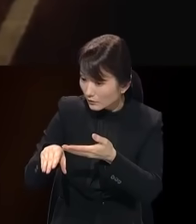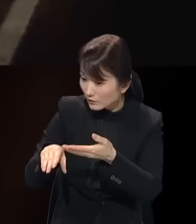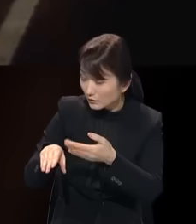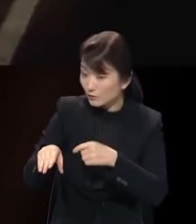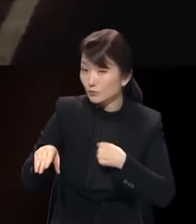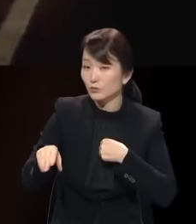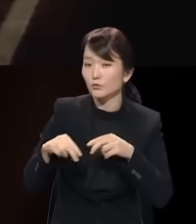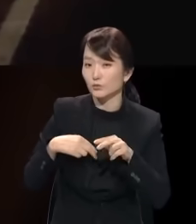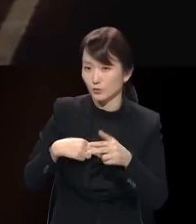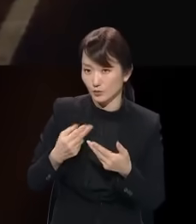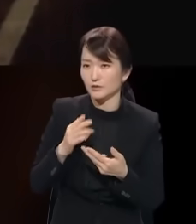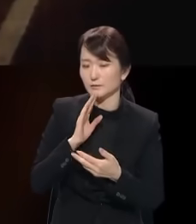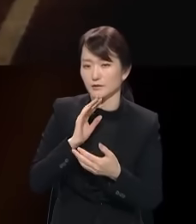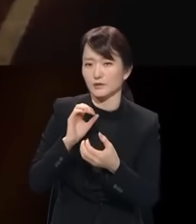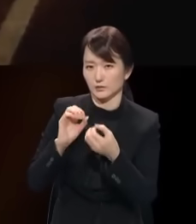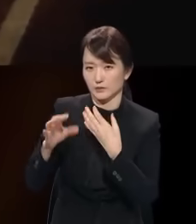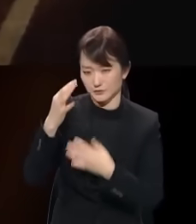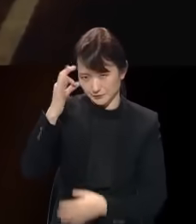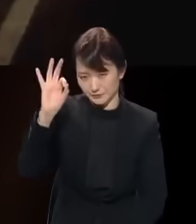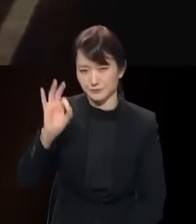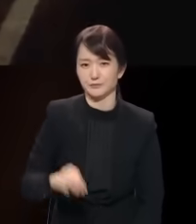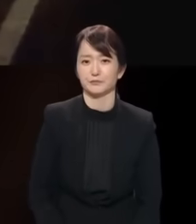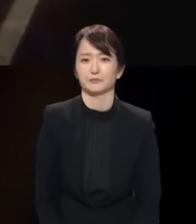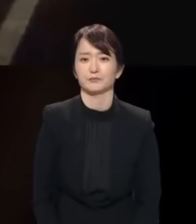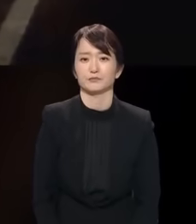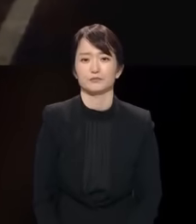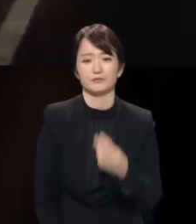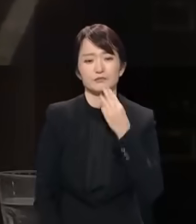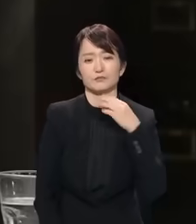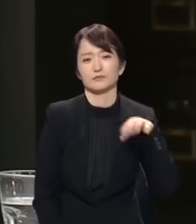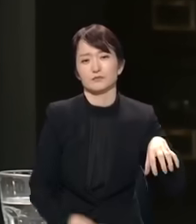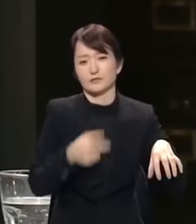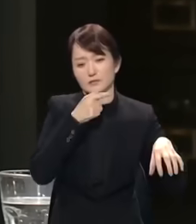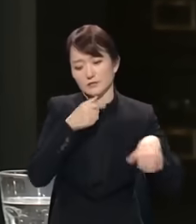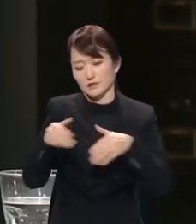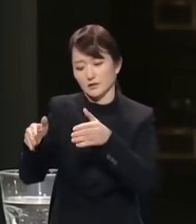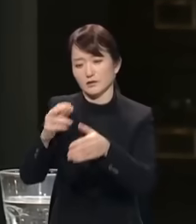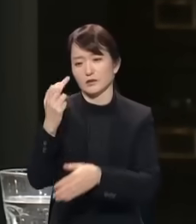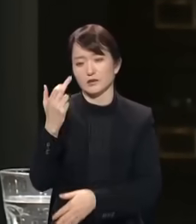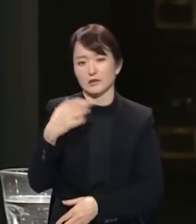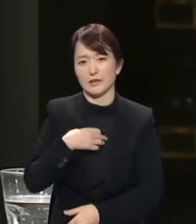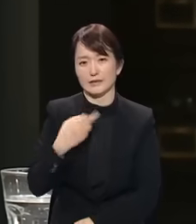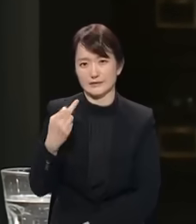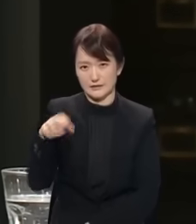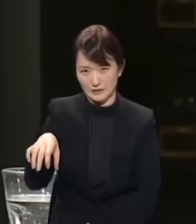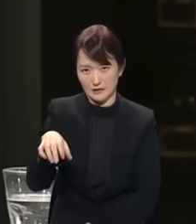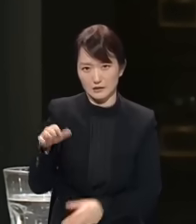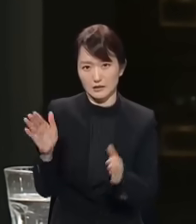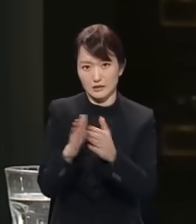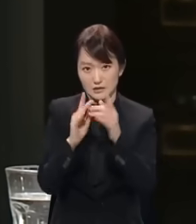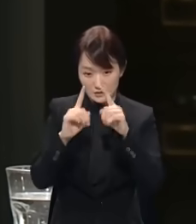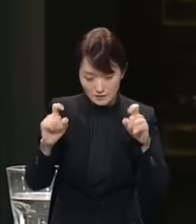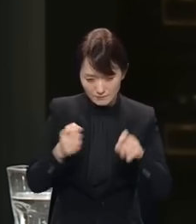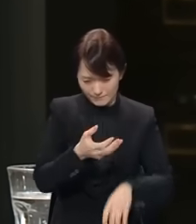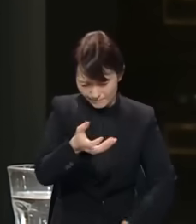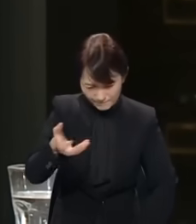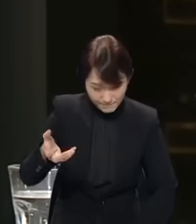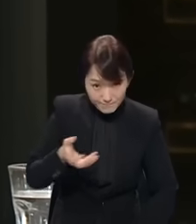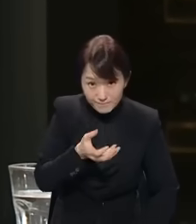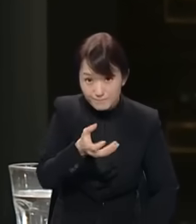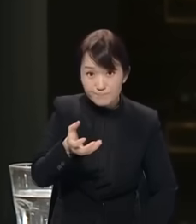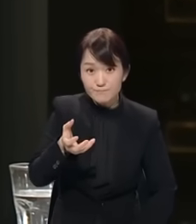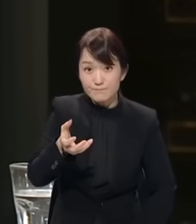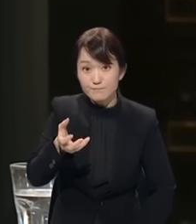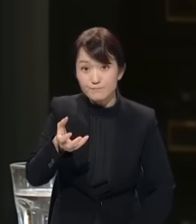본인 맞다고 인정을 했습니다. 서울에서 경기도 안산 그리고 또 화성까지 이동했다가 범행